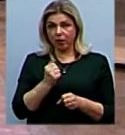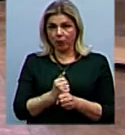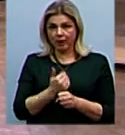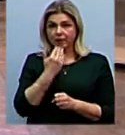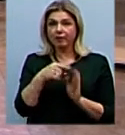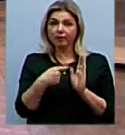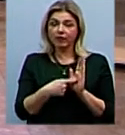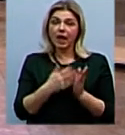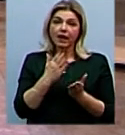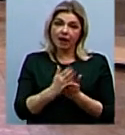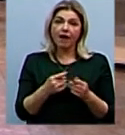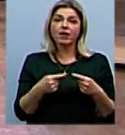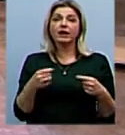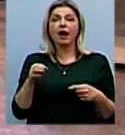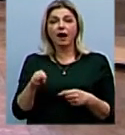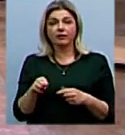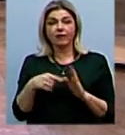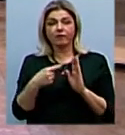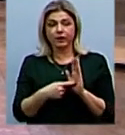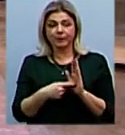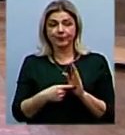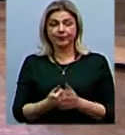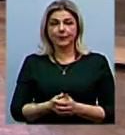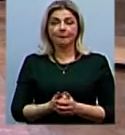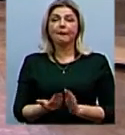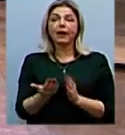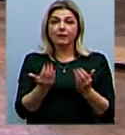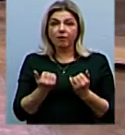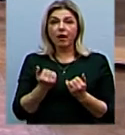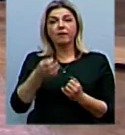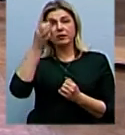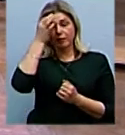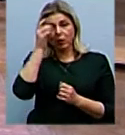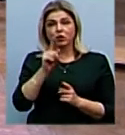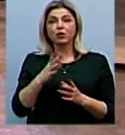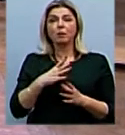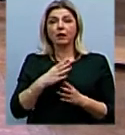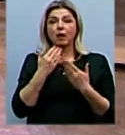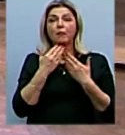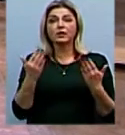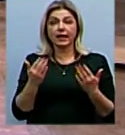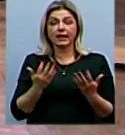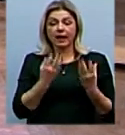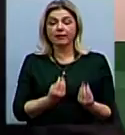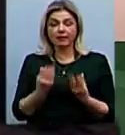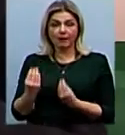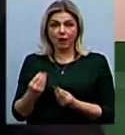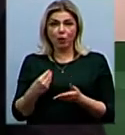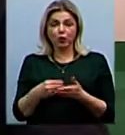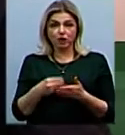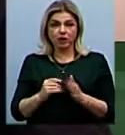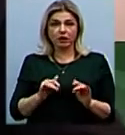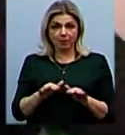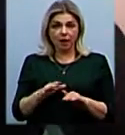Тобто є варіанти відповіді? Ну, давайте, по-перше, згадаємо про те, що відбувалося останні дні з бюджетним процесом. Да? Тому що там був виконком, який